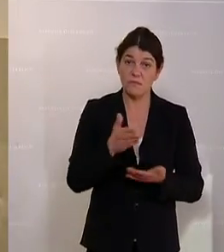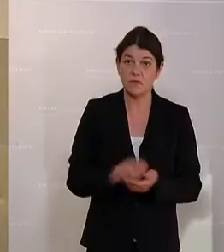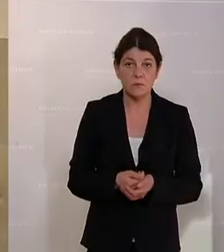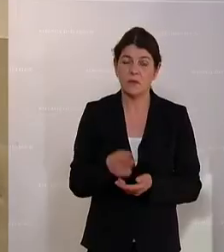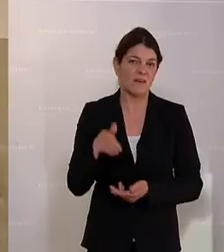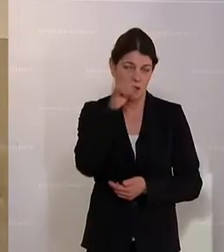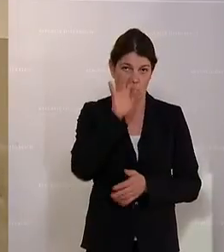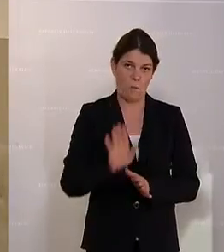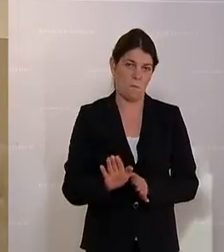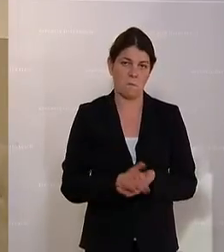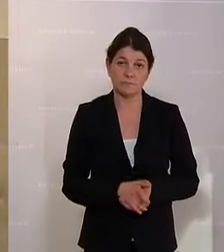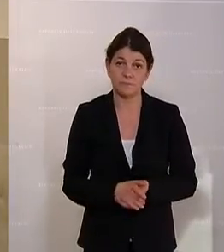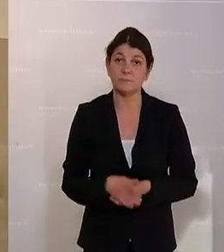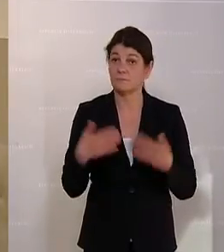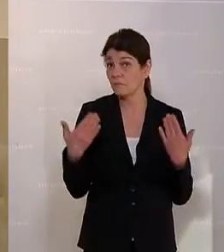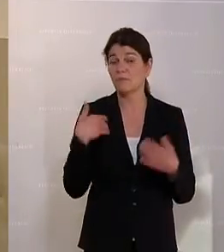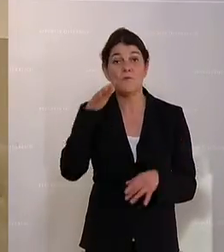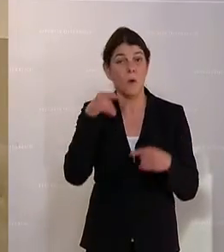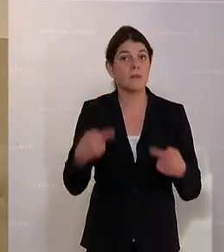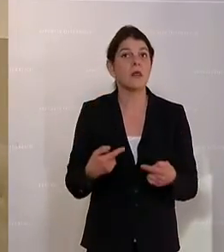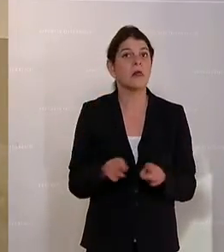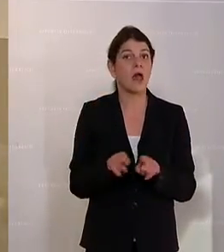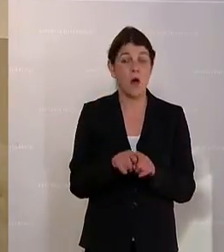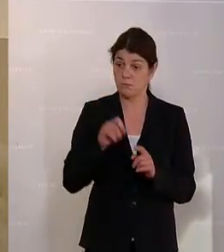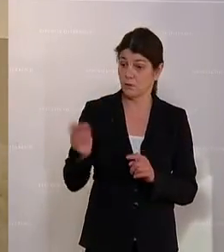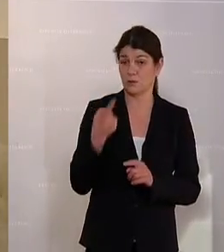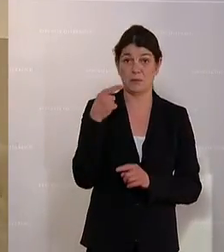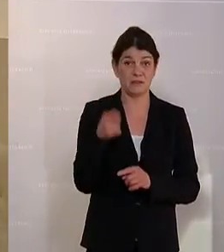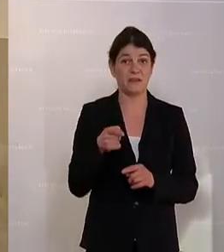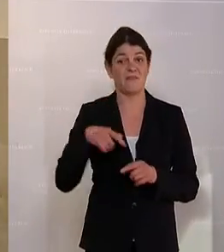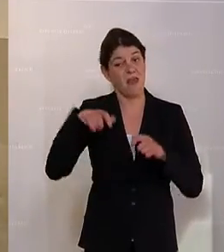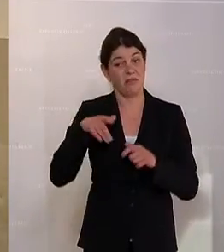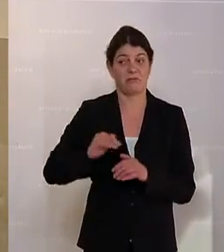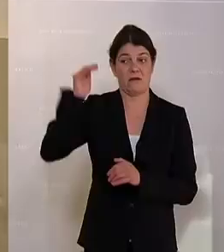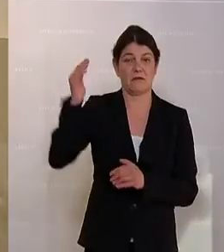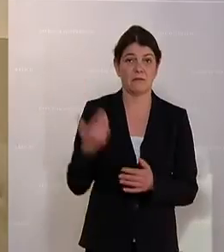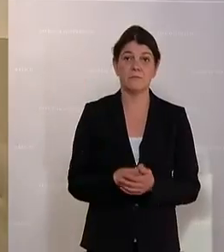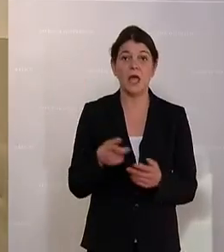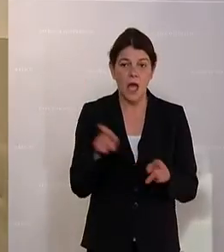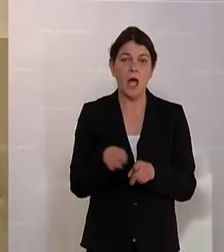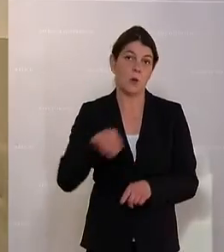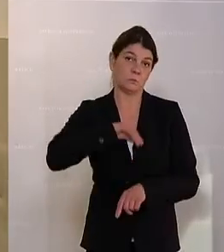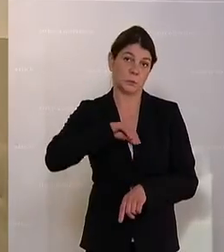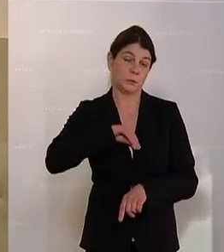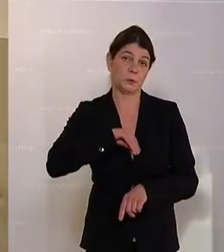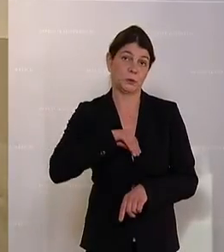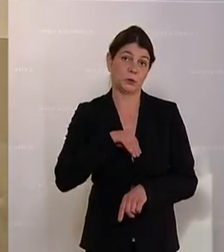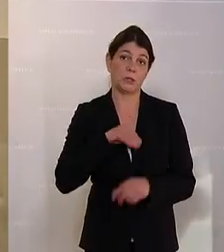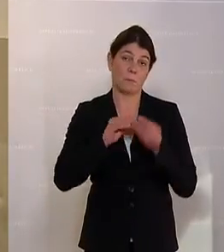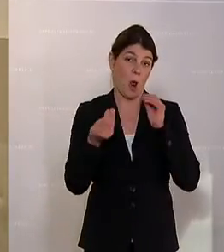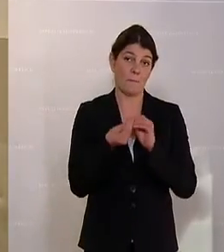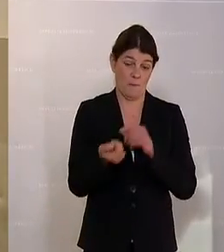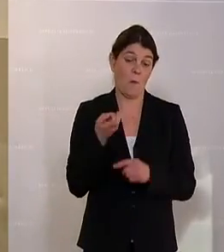der irrt? Und wir hören dann natürlich, dass genau bei jenen Älteren auch psychische